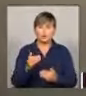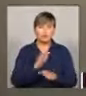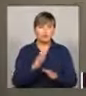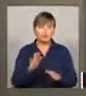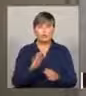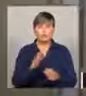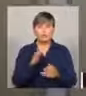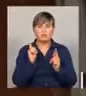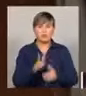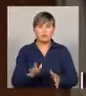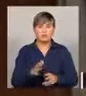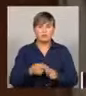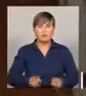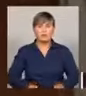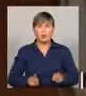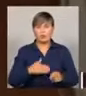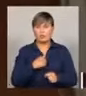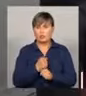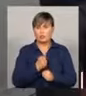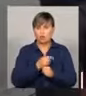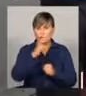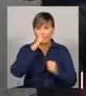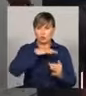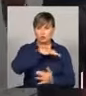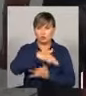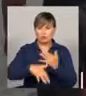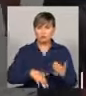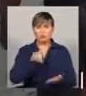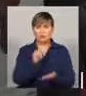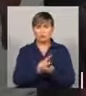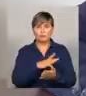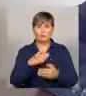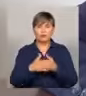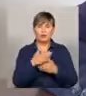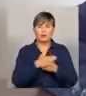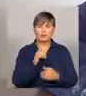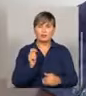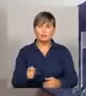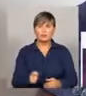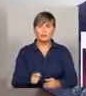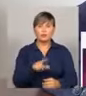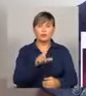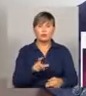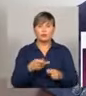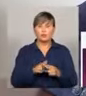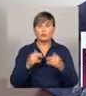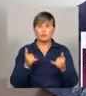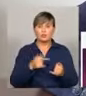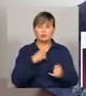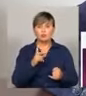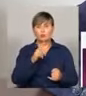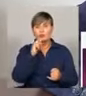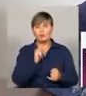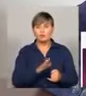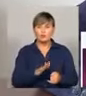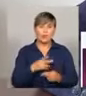точку зрения, поскольку бандиты хотели совершить госпереворот и должны понести за это наказание. Те люди, которые сейчас говорят, что тот невиновен,